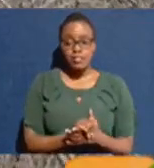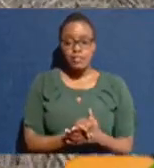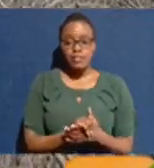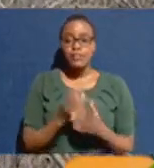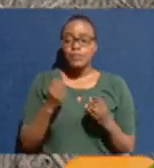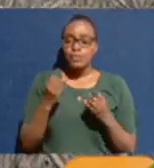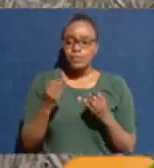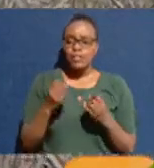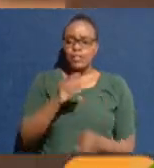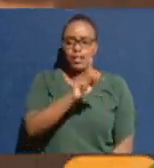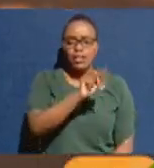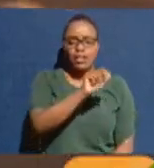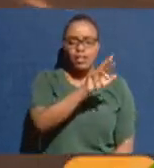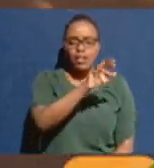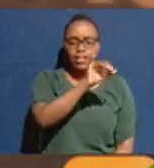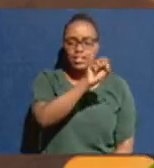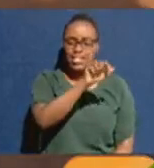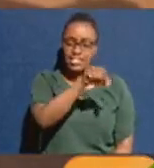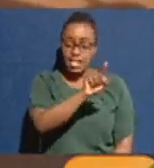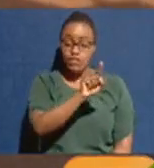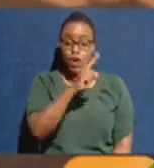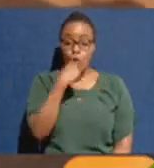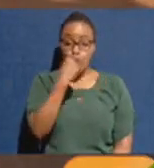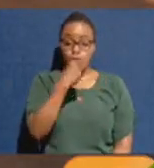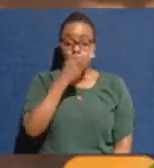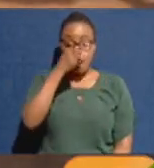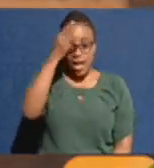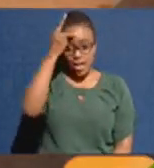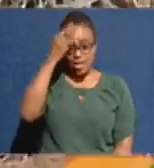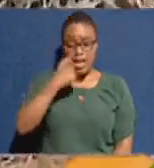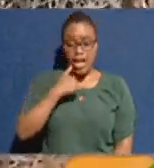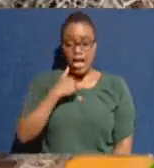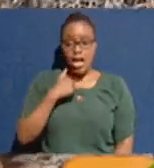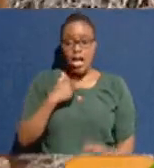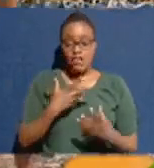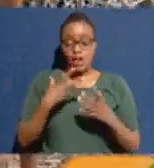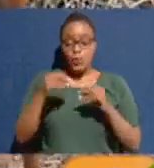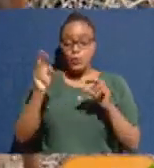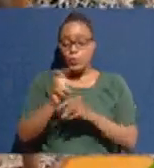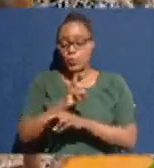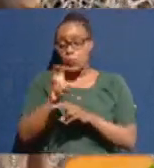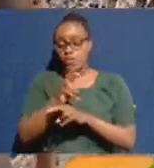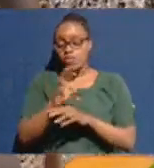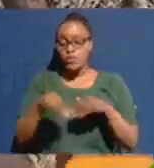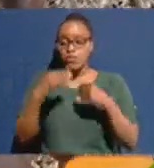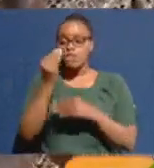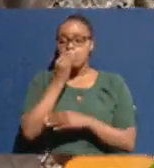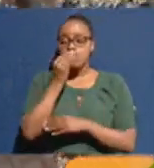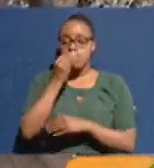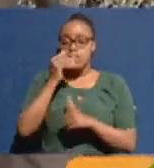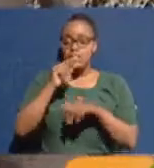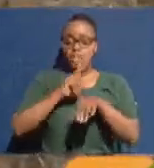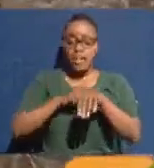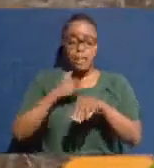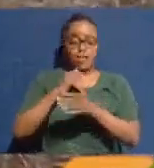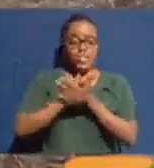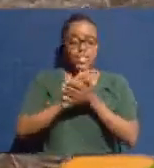Kadzo Karisa is a parent who, like many here, resorts to roots to feed her children when she has nothing